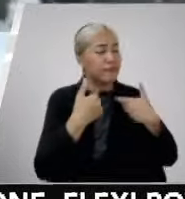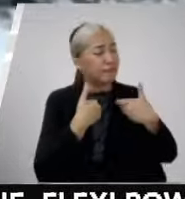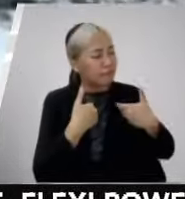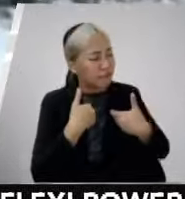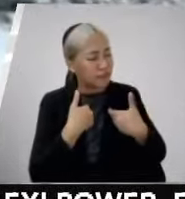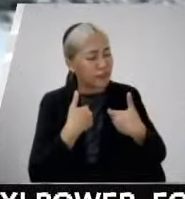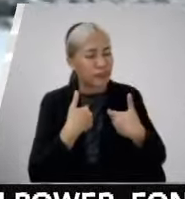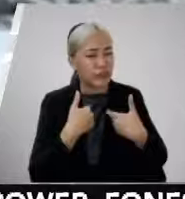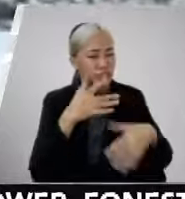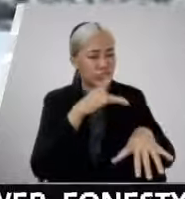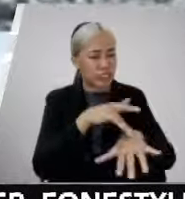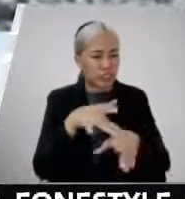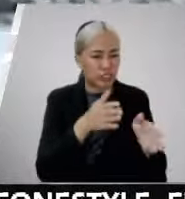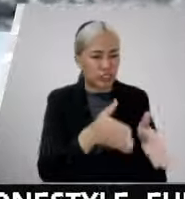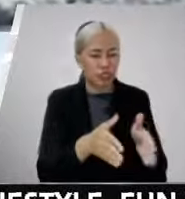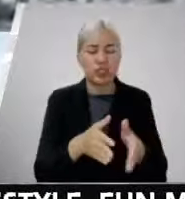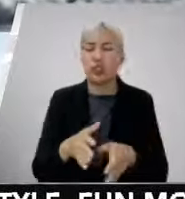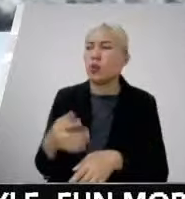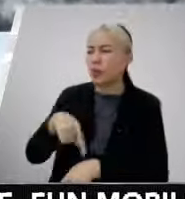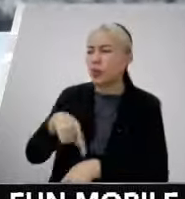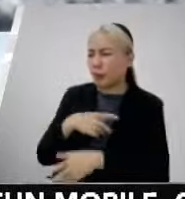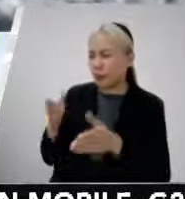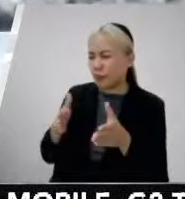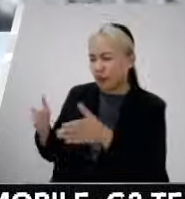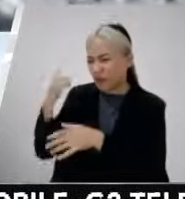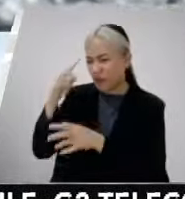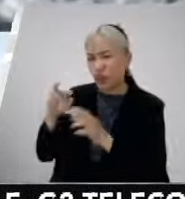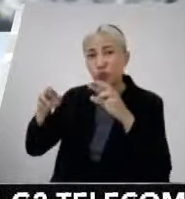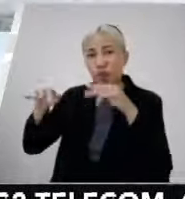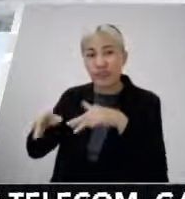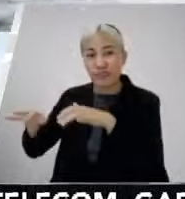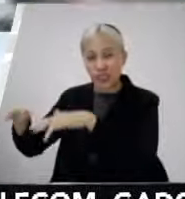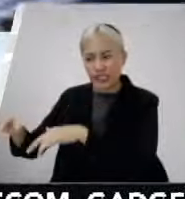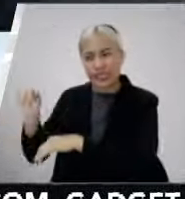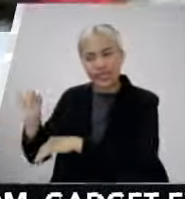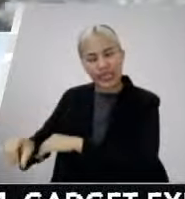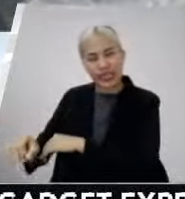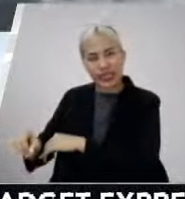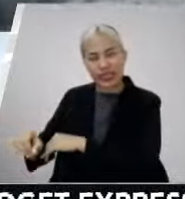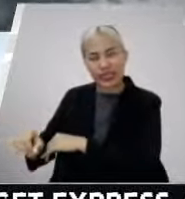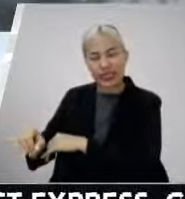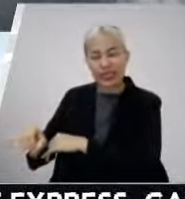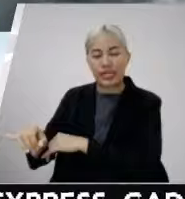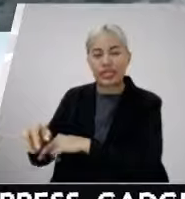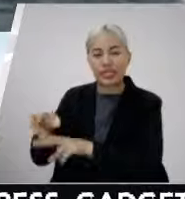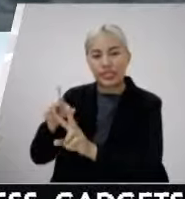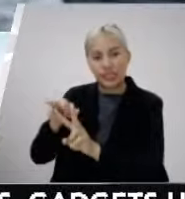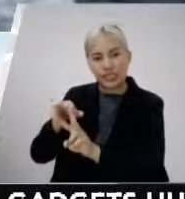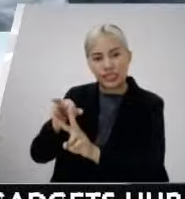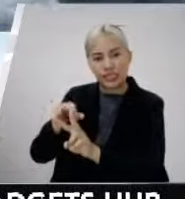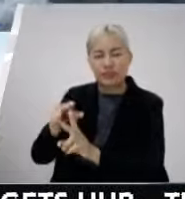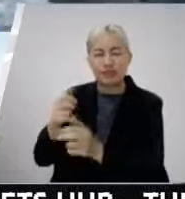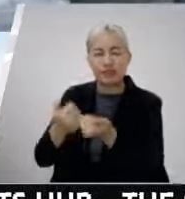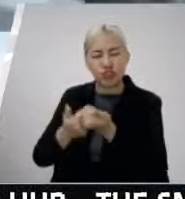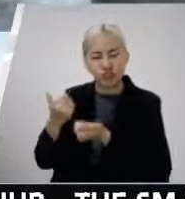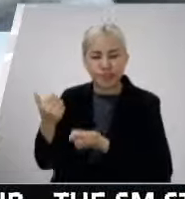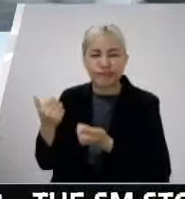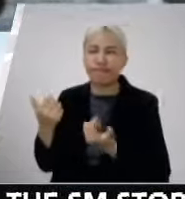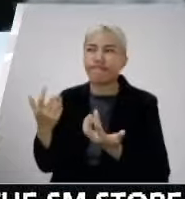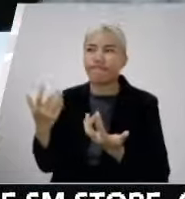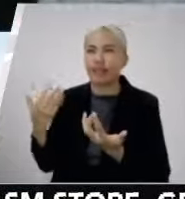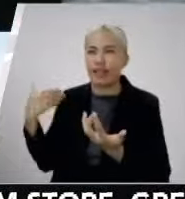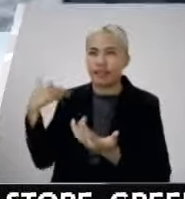Masulog River namin at saka Inyawan River. Kasi yan po ang tributary na most likely doon dadaan ang lahar. Kaya yung